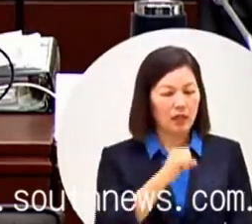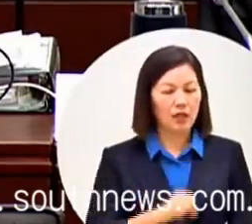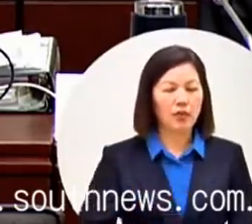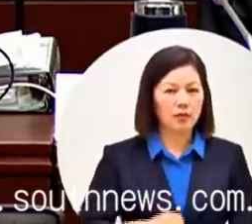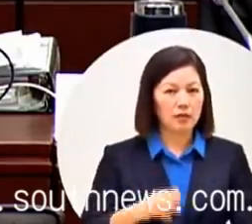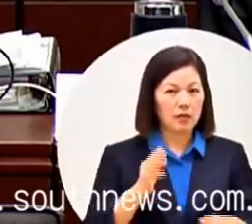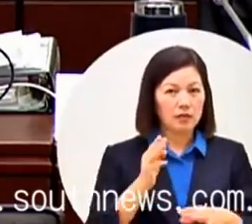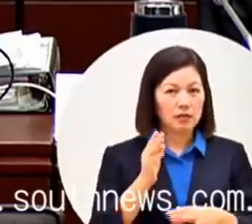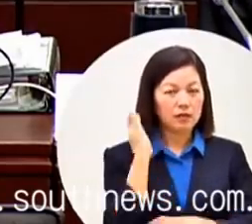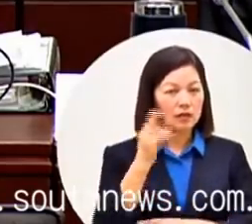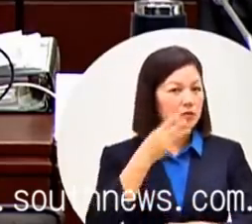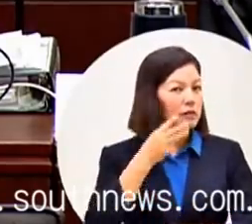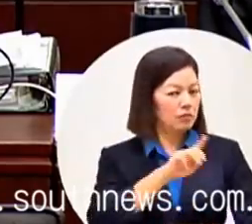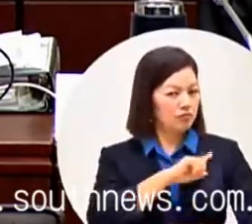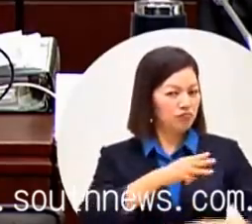有。